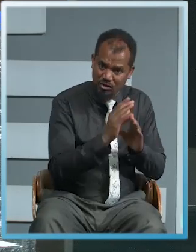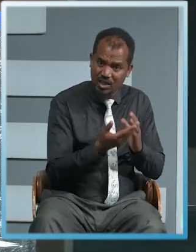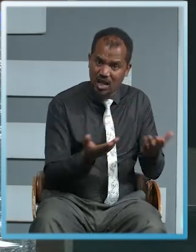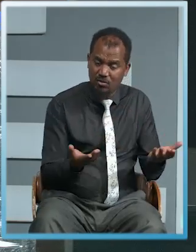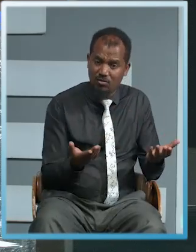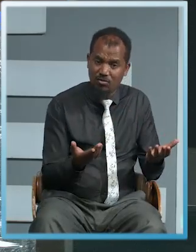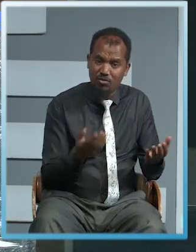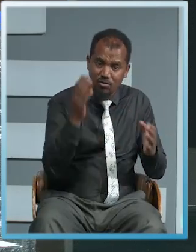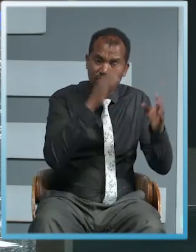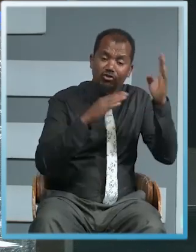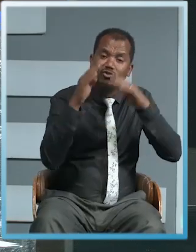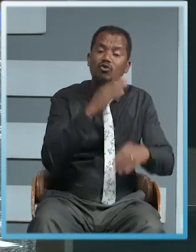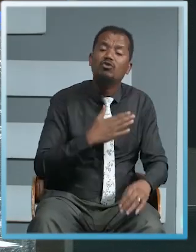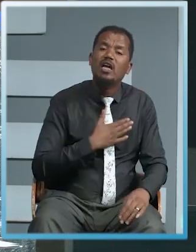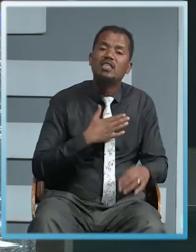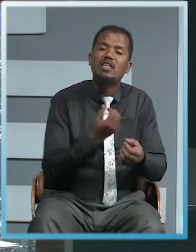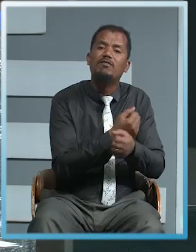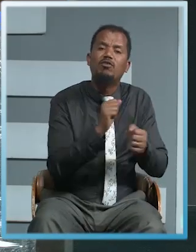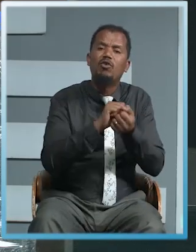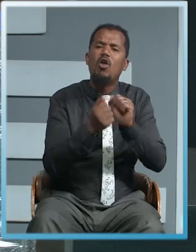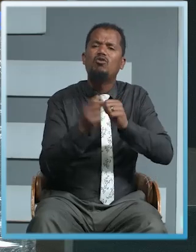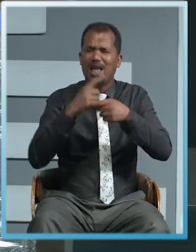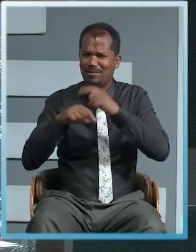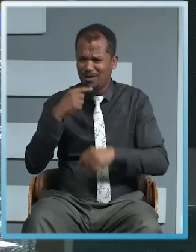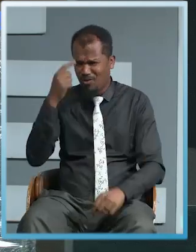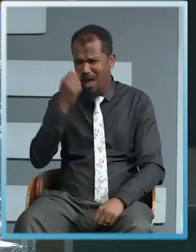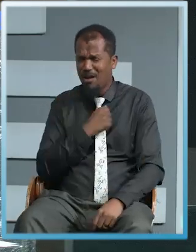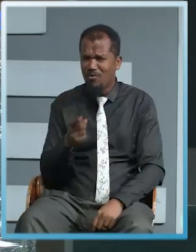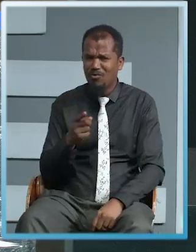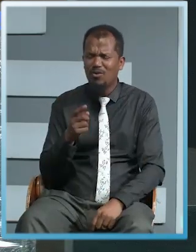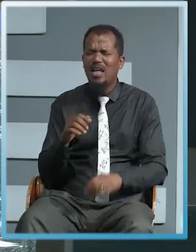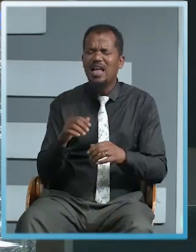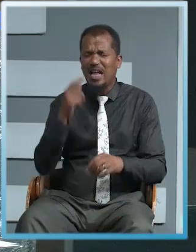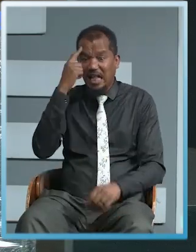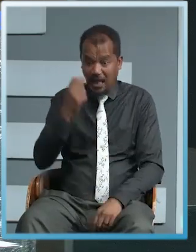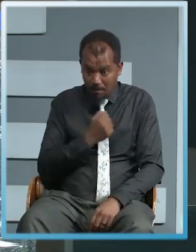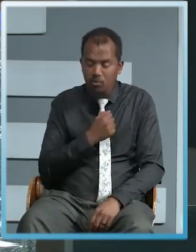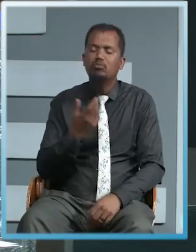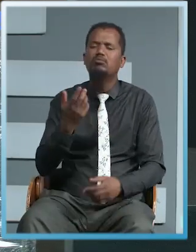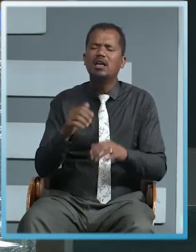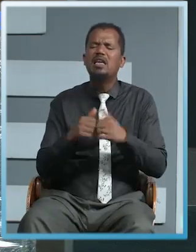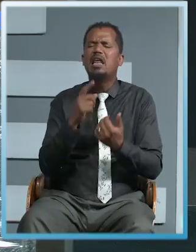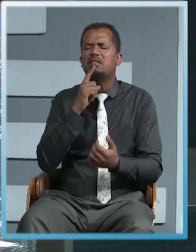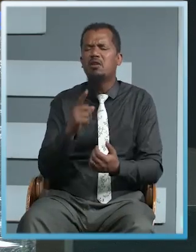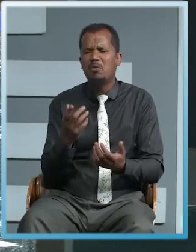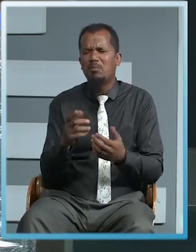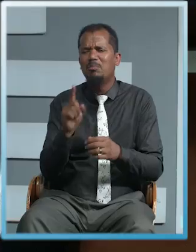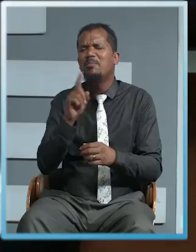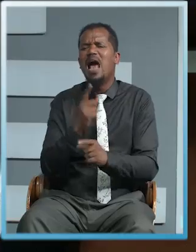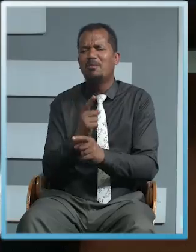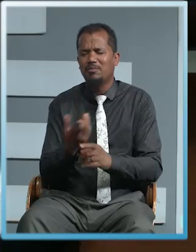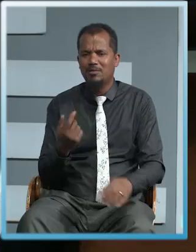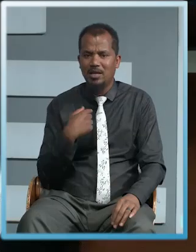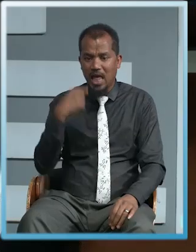اللونا تكروش هاتشنن فتو لو تقامت البلا يمنا لو كام منوس بمن عقبابنو بنديتناو هين واني ليلا من